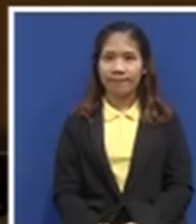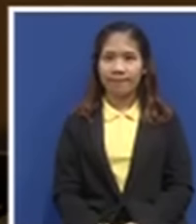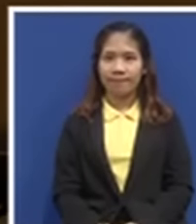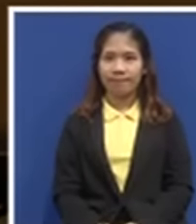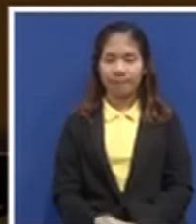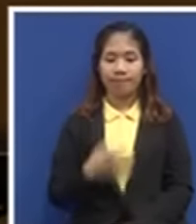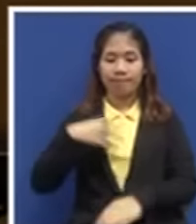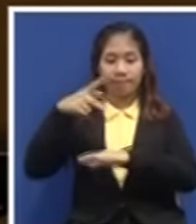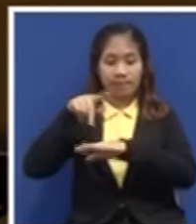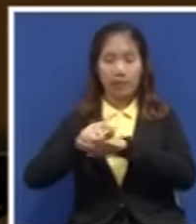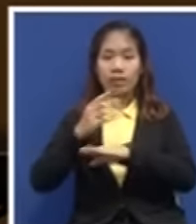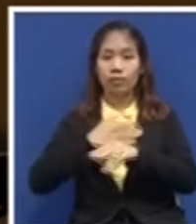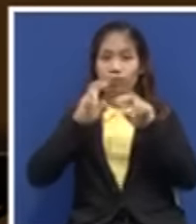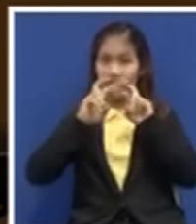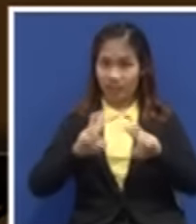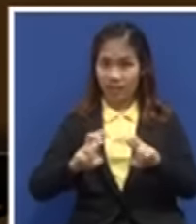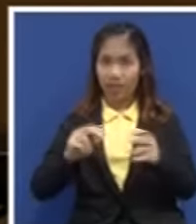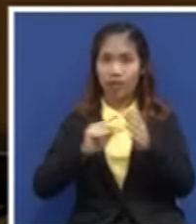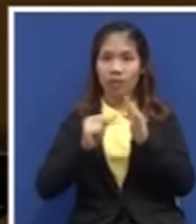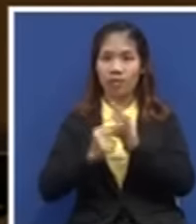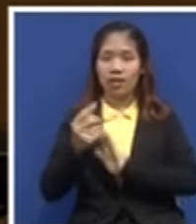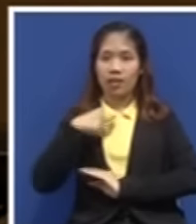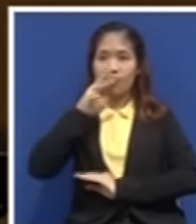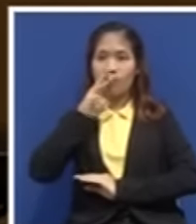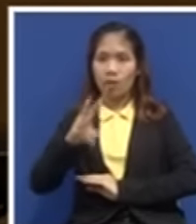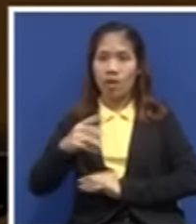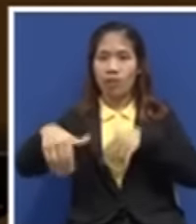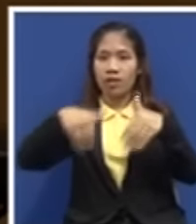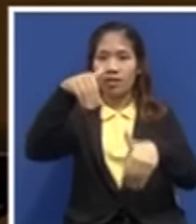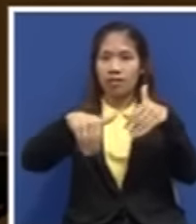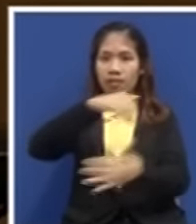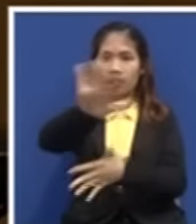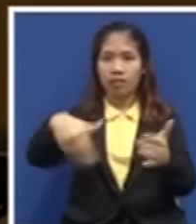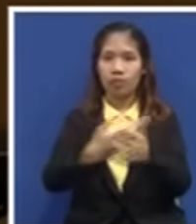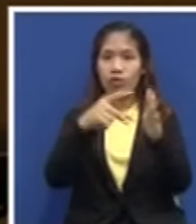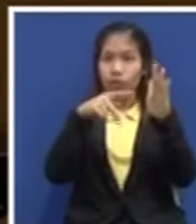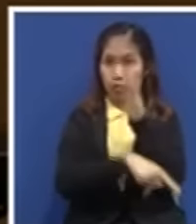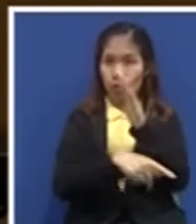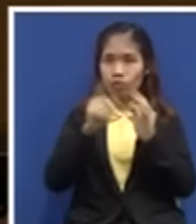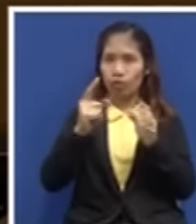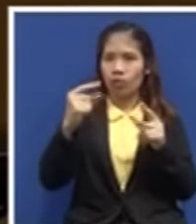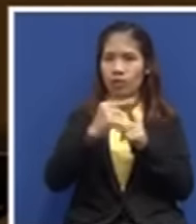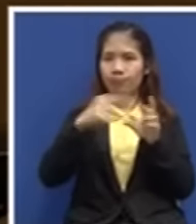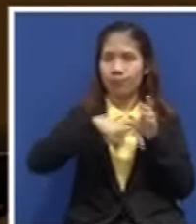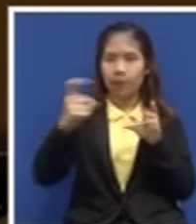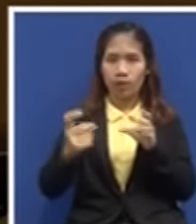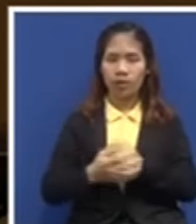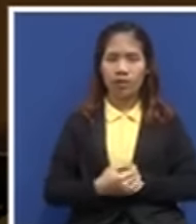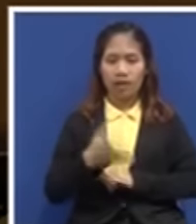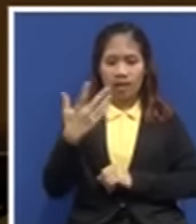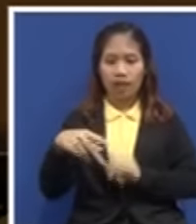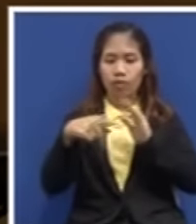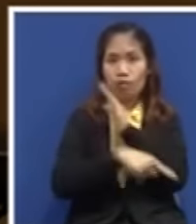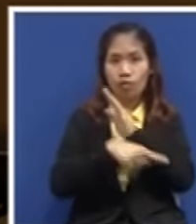ผมวินิจฉัยนะครับว่าท่านไปกล่าวหาว่าการเลือกตั้งทั้งหมดโกงเนี่ยนะครับท่านถอนเถอะนะครับแล้วก็โก